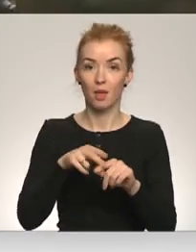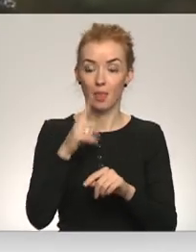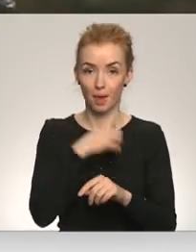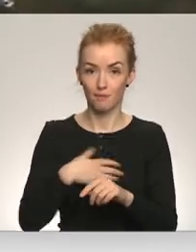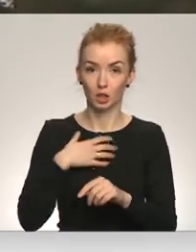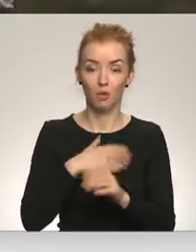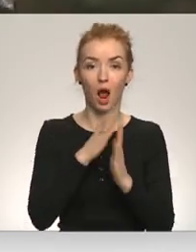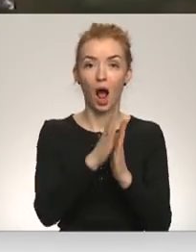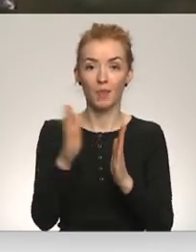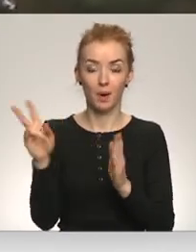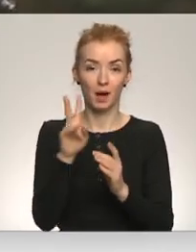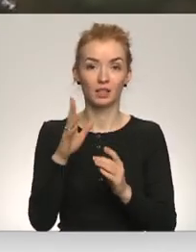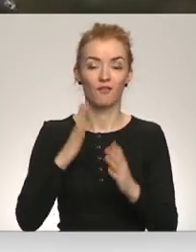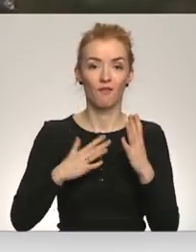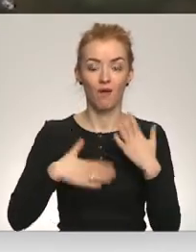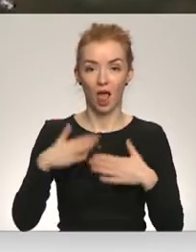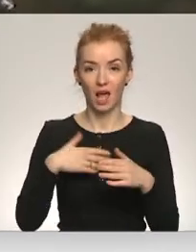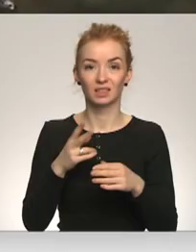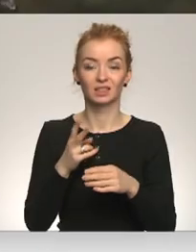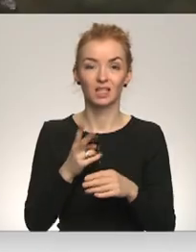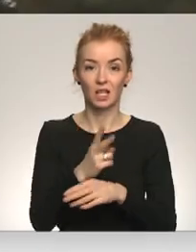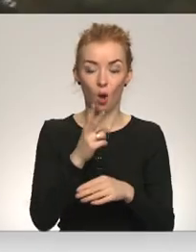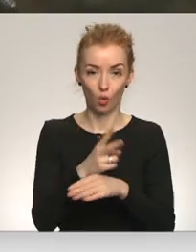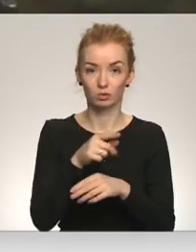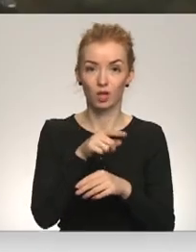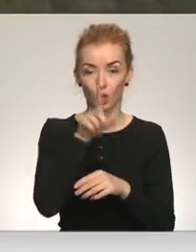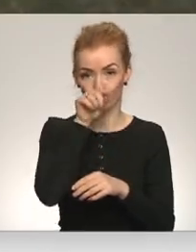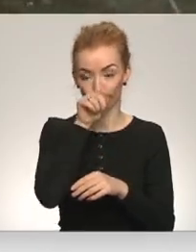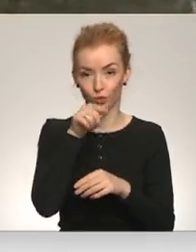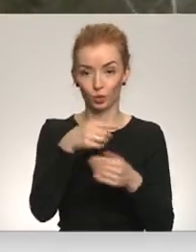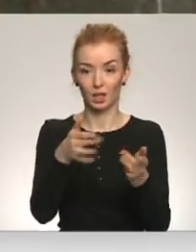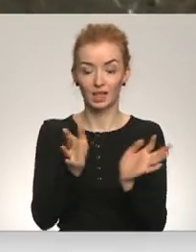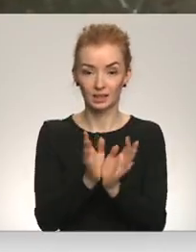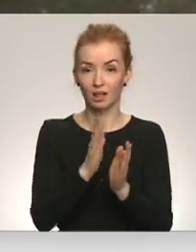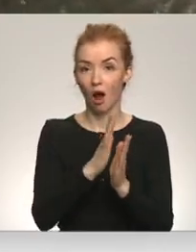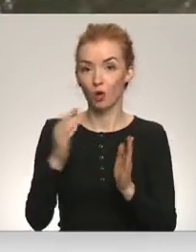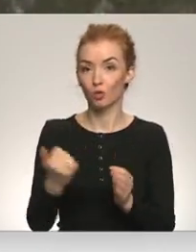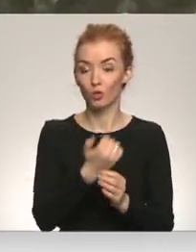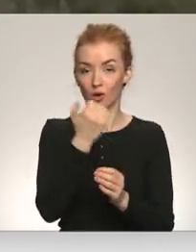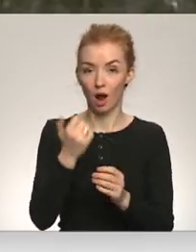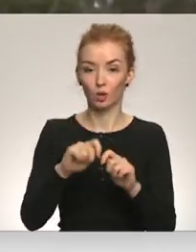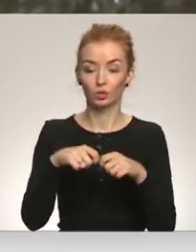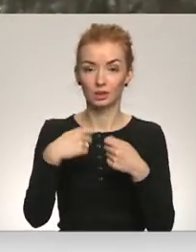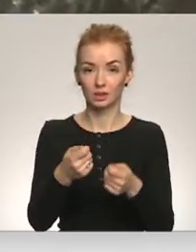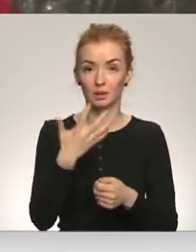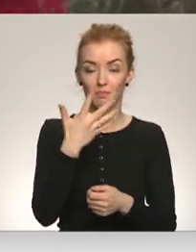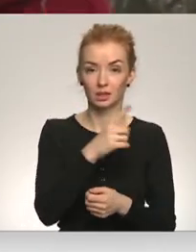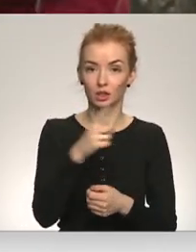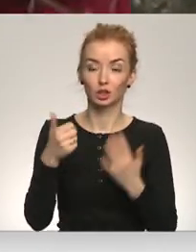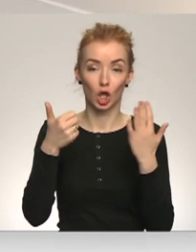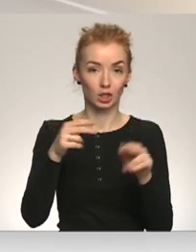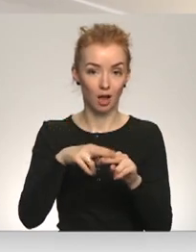nepieciešama ikvienam, kas vēlas traucēt nemedījamo putnu sugu individus. Vidēji katru gadu tiek izsniegtas